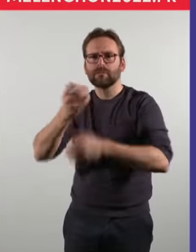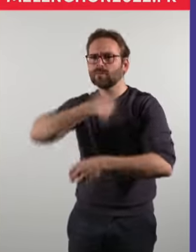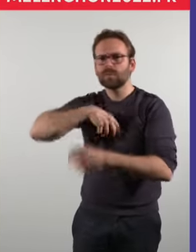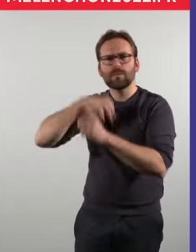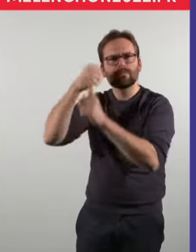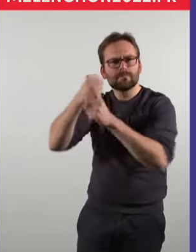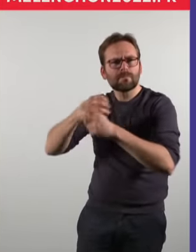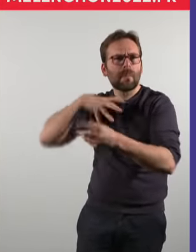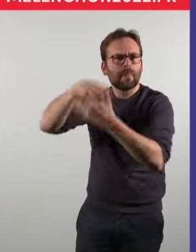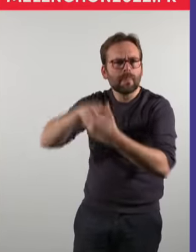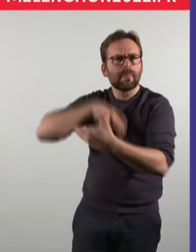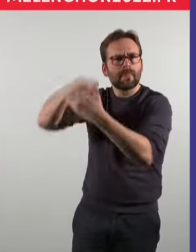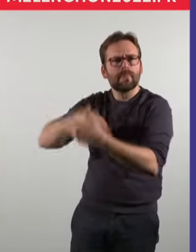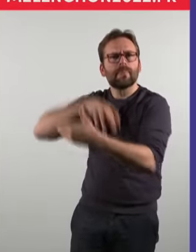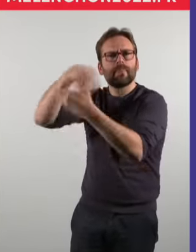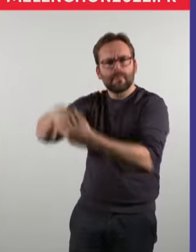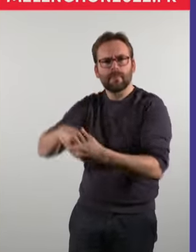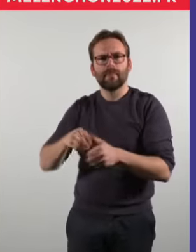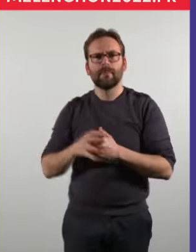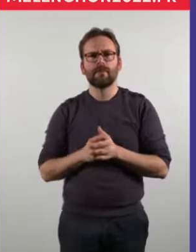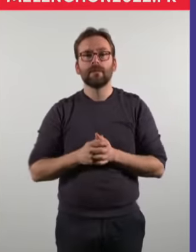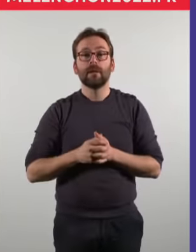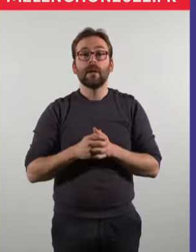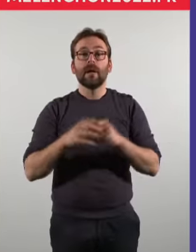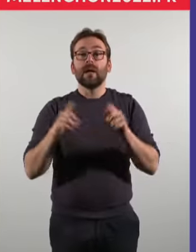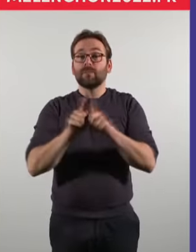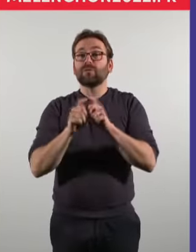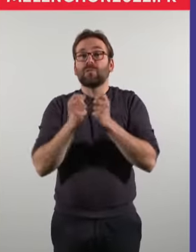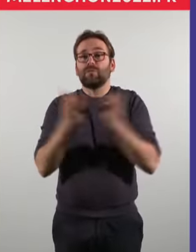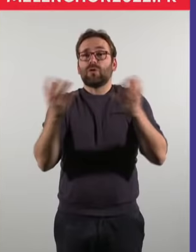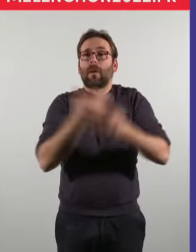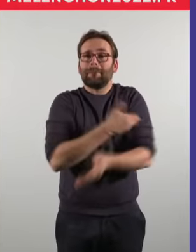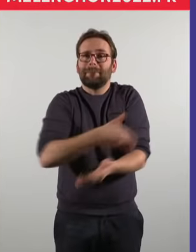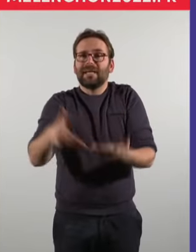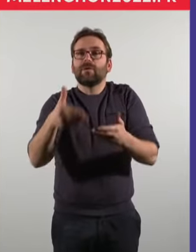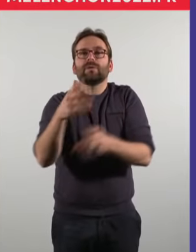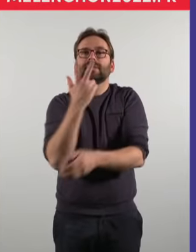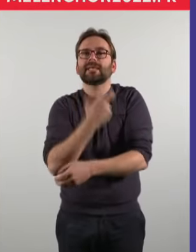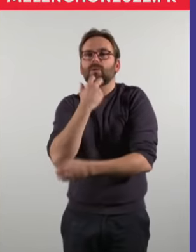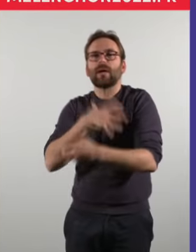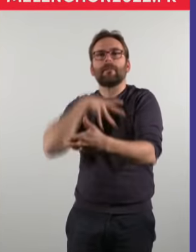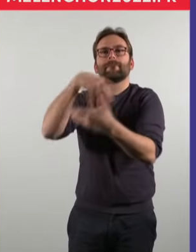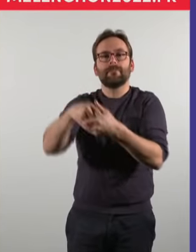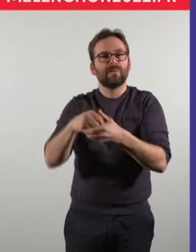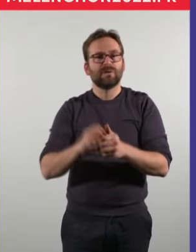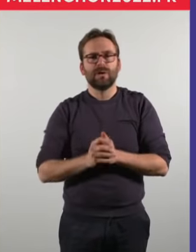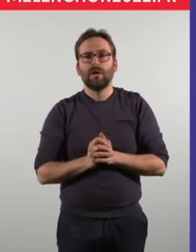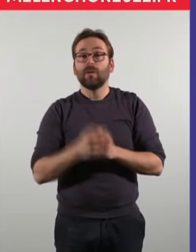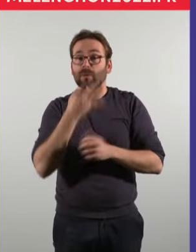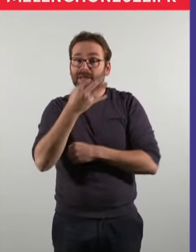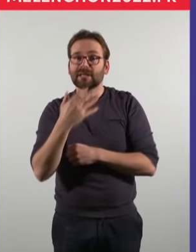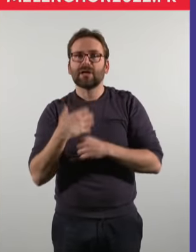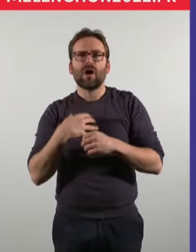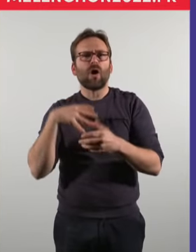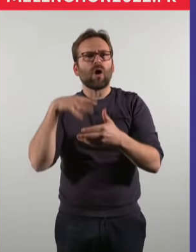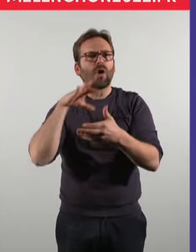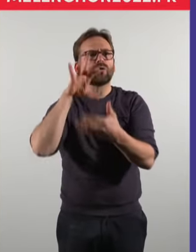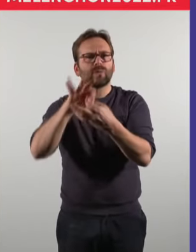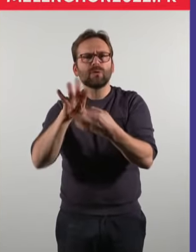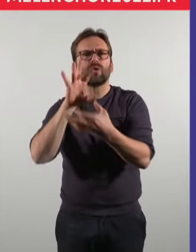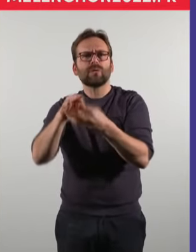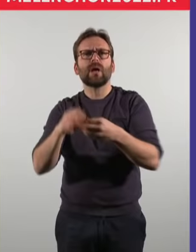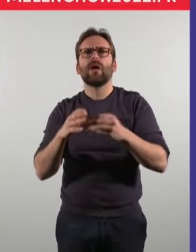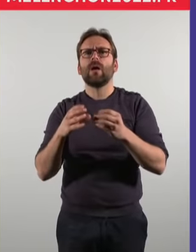Et tant d'autres qui ont rassemblé des millions de citoyens. À tout cela, nous leur disons, rejoignez-nous, rejoignez le programme de l'avenir en